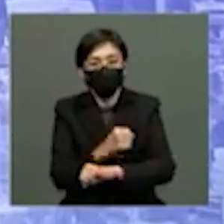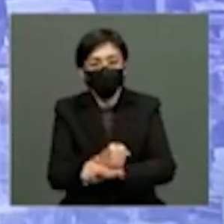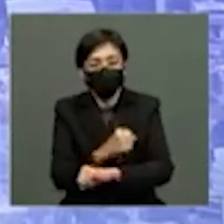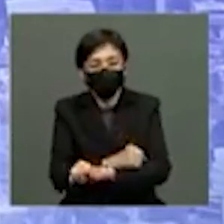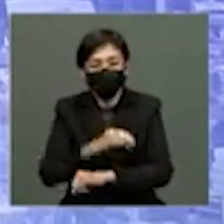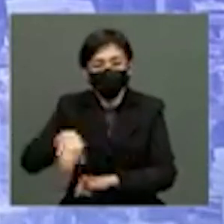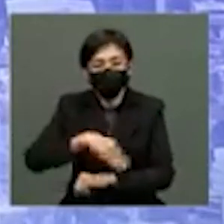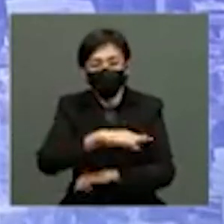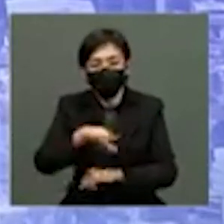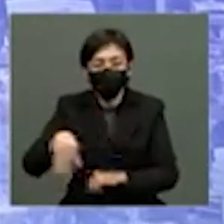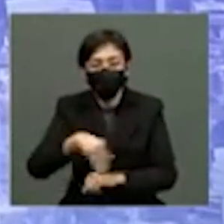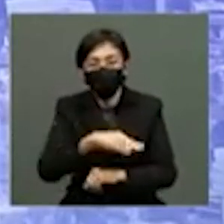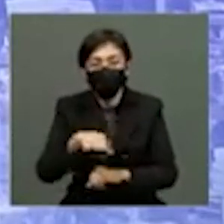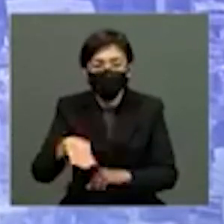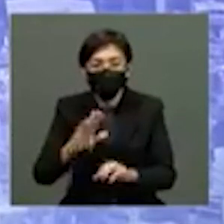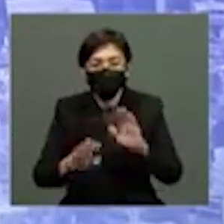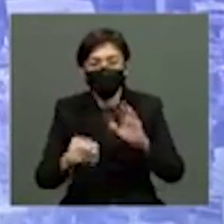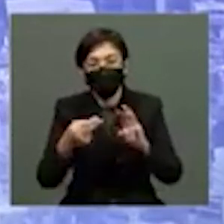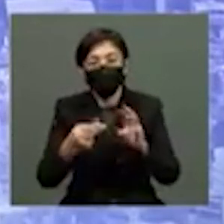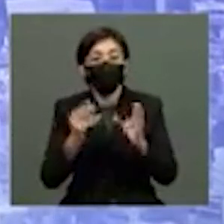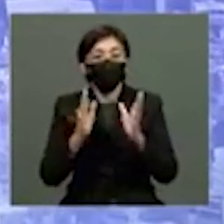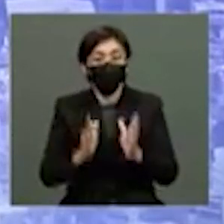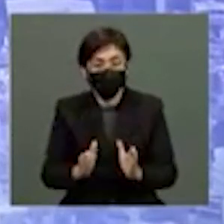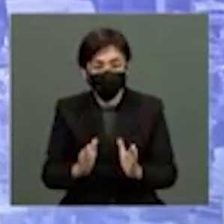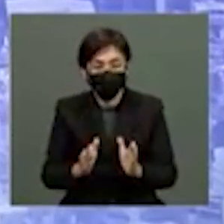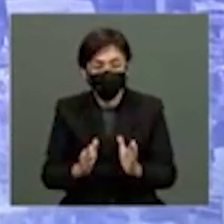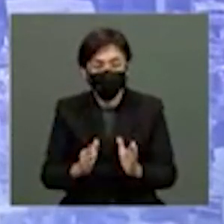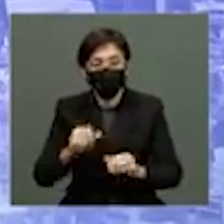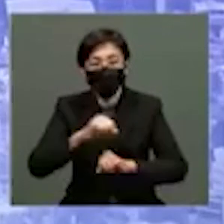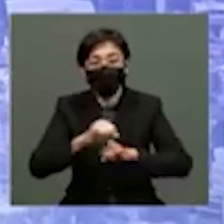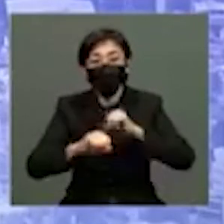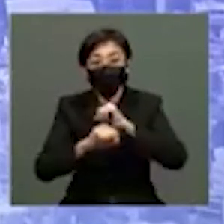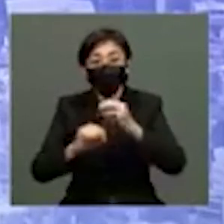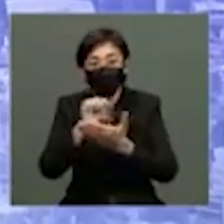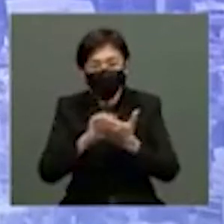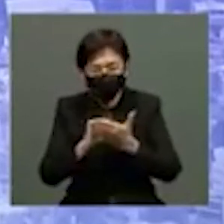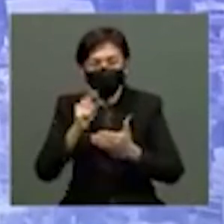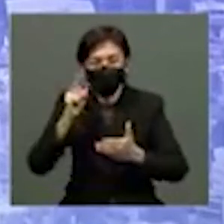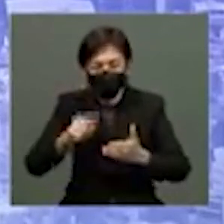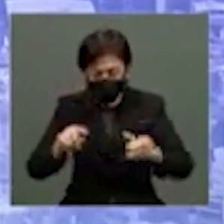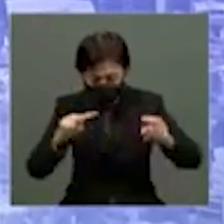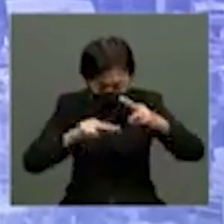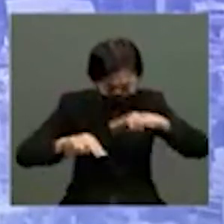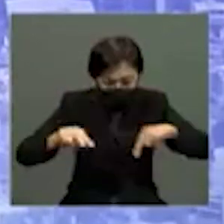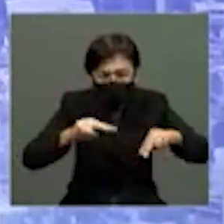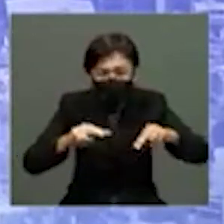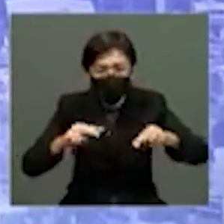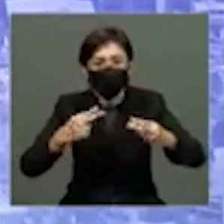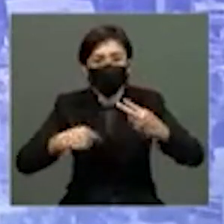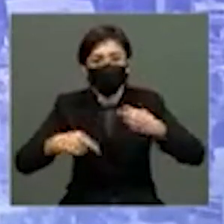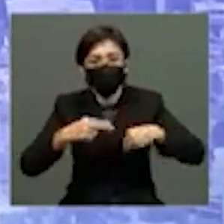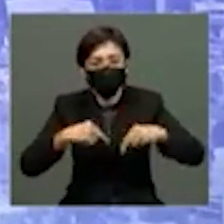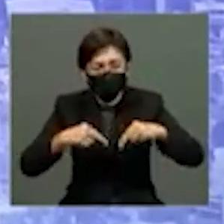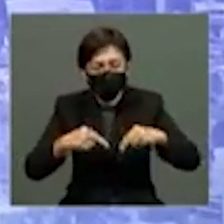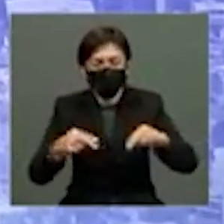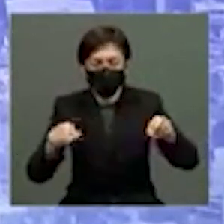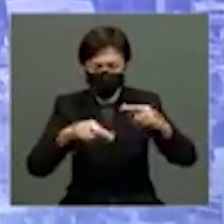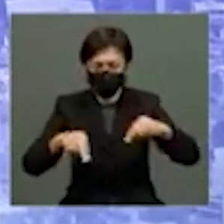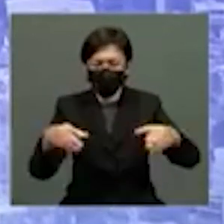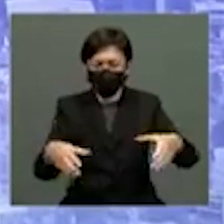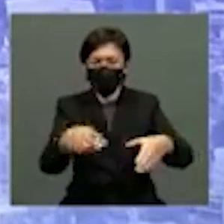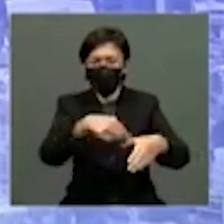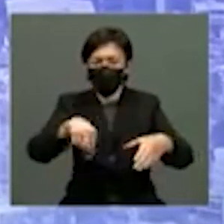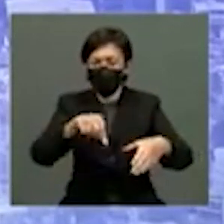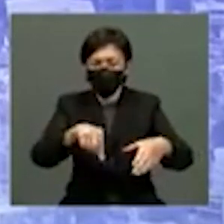ที่มีประมาณการใช้ตัวเลขเดิมเนี่ยประมาณ 60,000 คนเนี่ยให้ได้มีการเข้มงวดกวดขันในการดูแลคนของท่าน